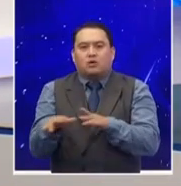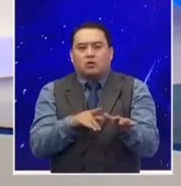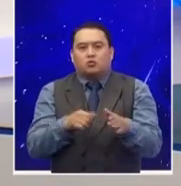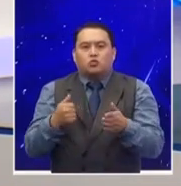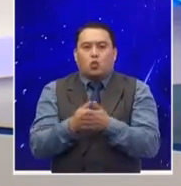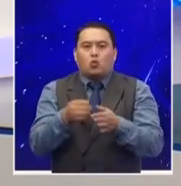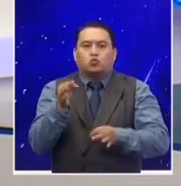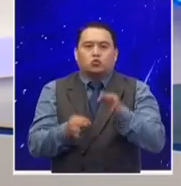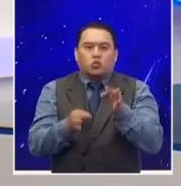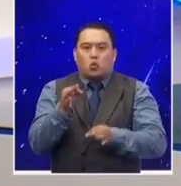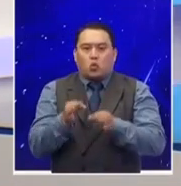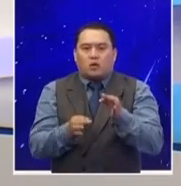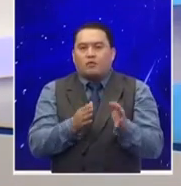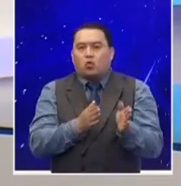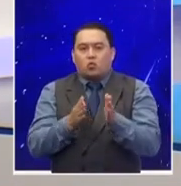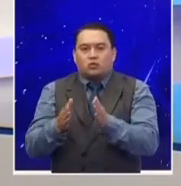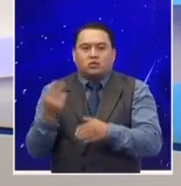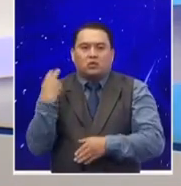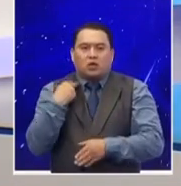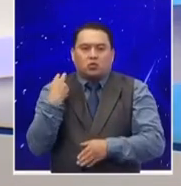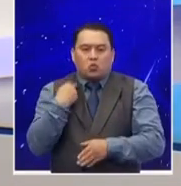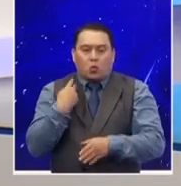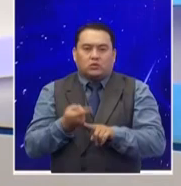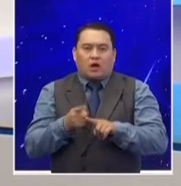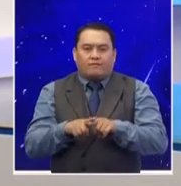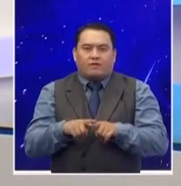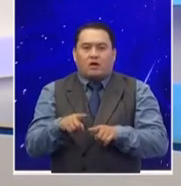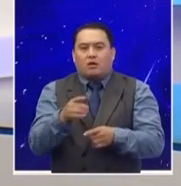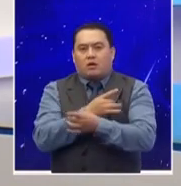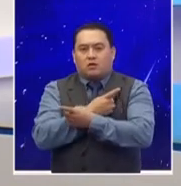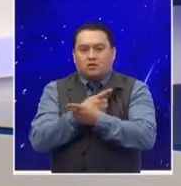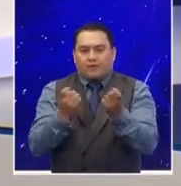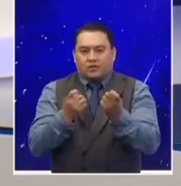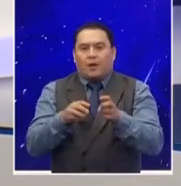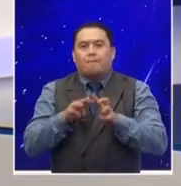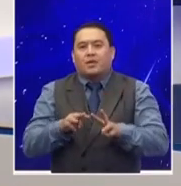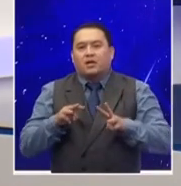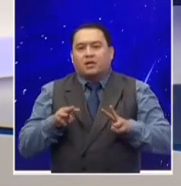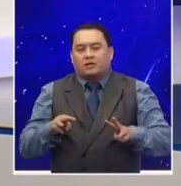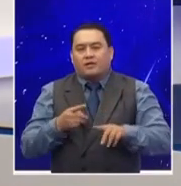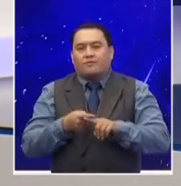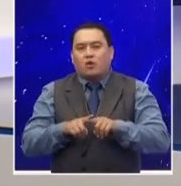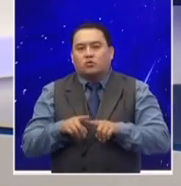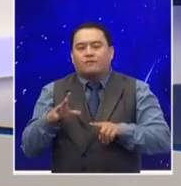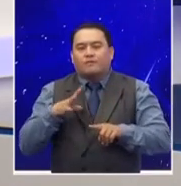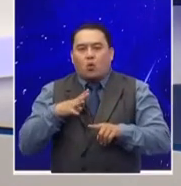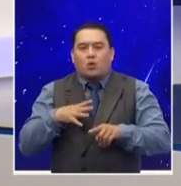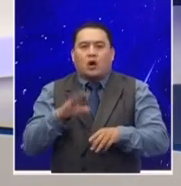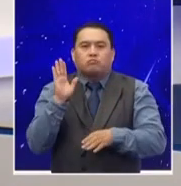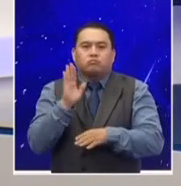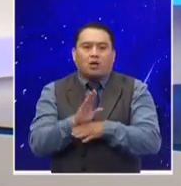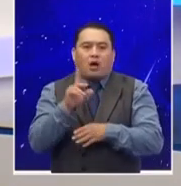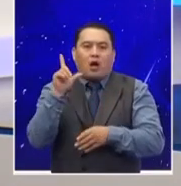процедуру досудебного урегулирования задолженности, сообщает Хабар-24. Теперь микрофинансовая организация